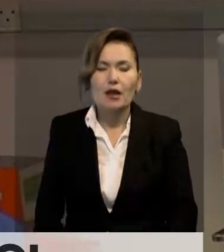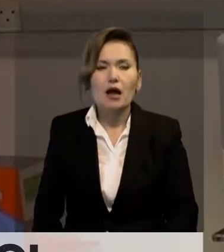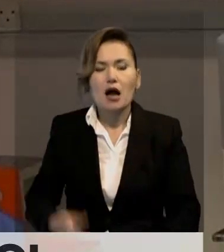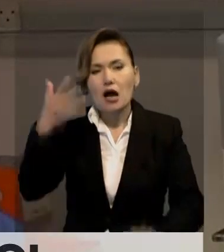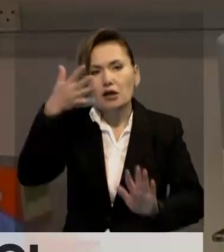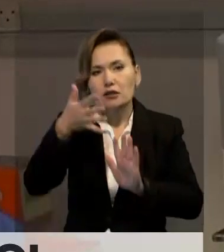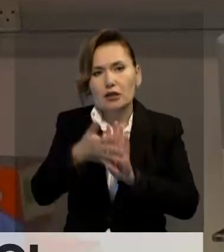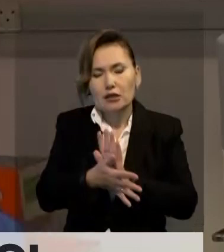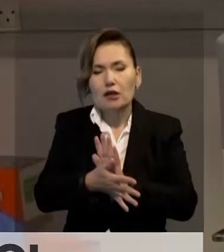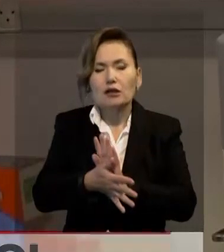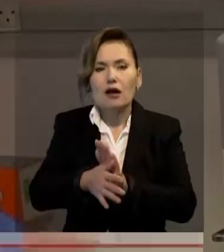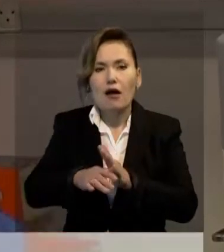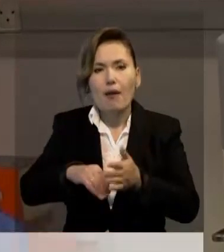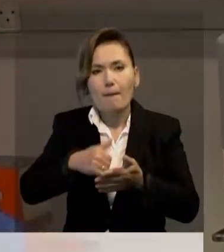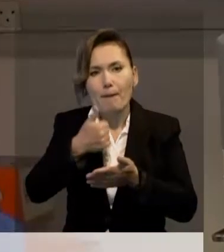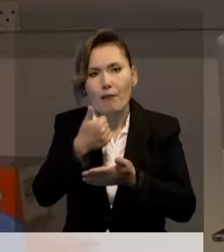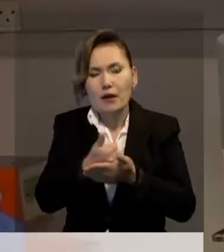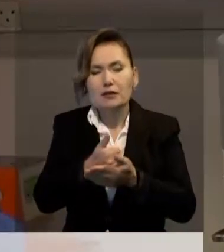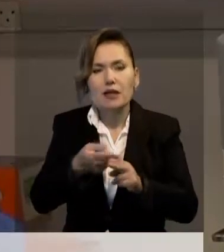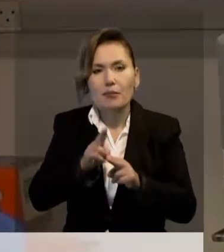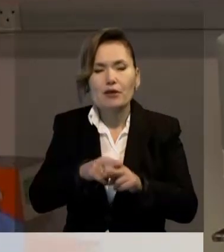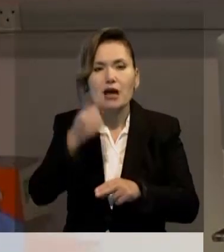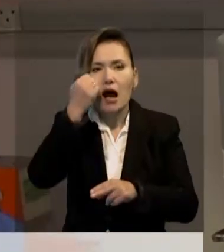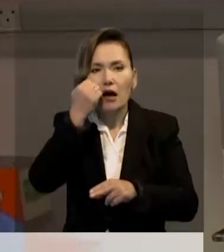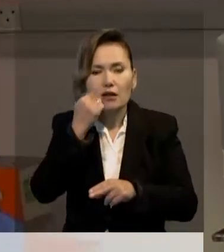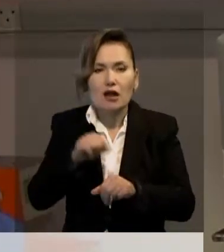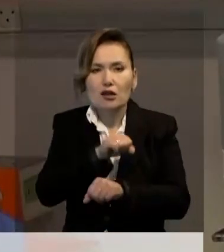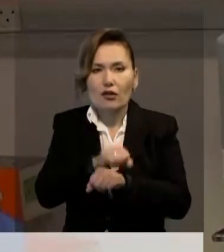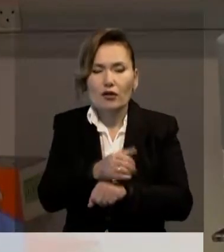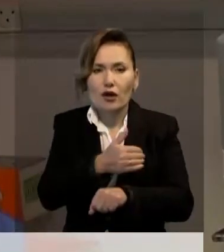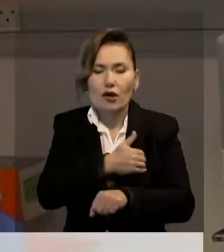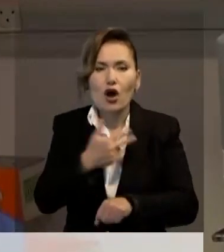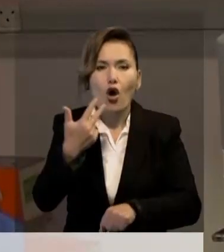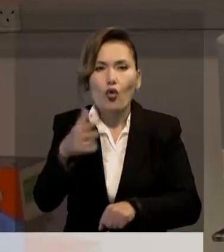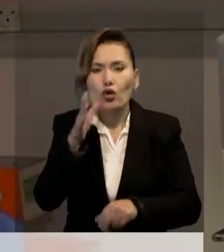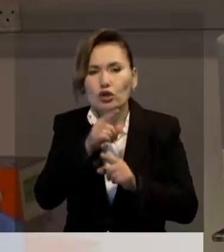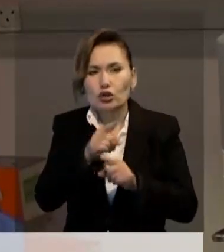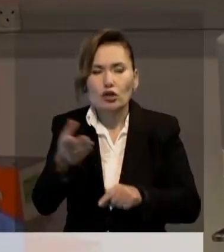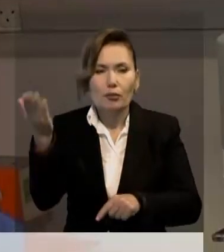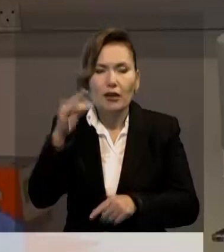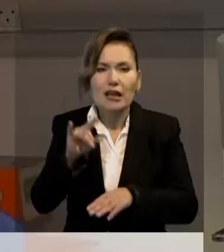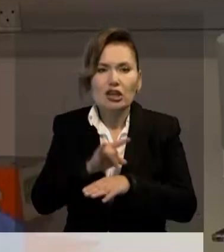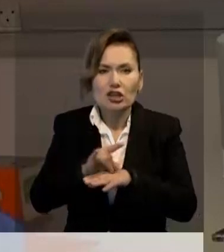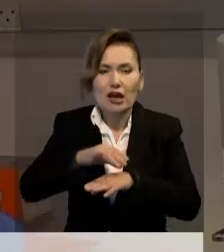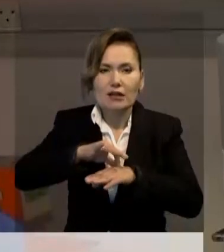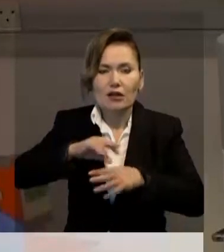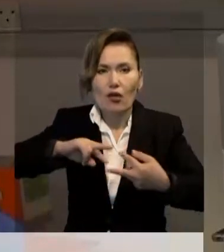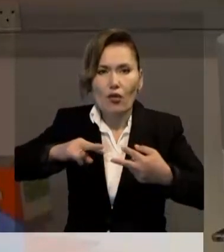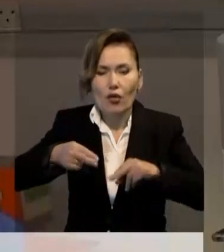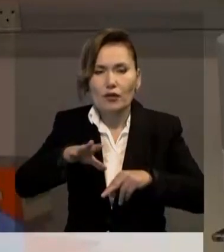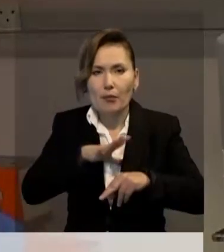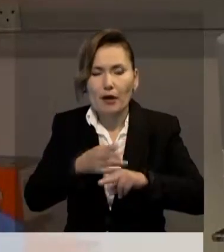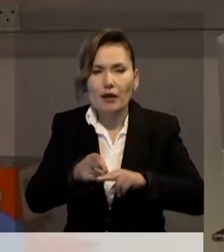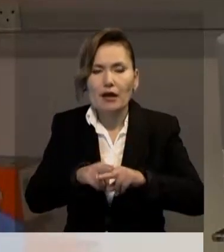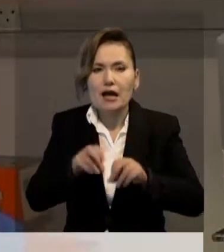Зерттеуіміздің басында қартаюды тоқтатудың жолын іздедік. Осыдан 30 жыл бұрын жасты шыққанға кәрі тышқанның терісін ендірдік. Трансплантты қабылдасын деп